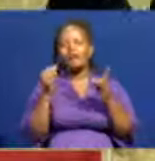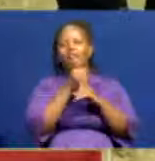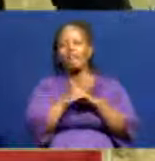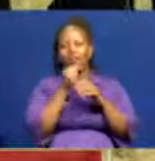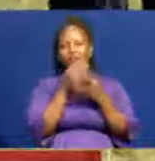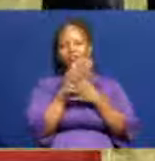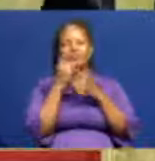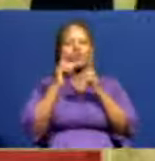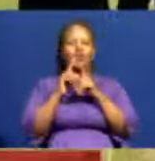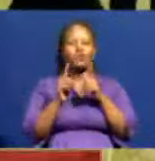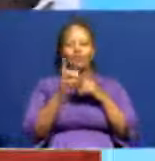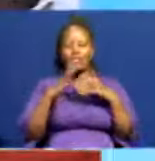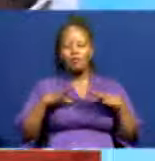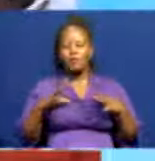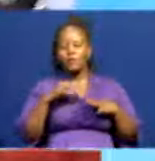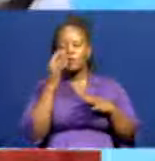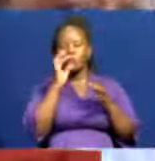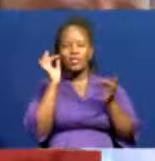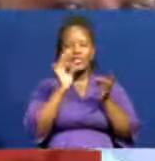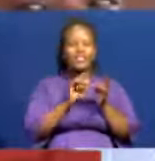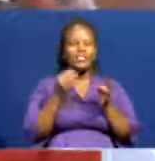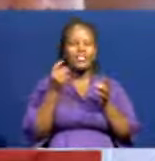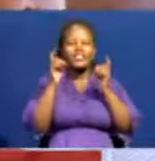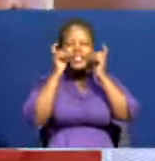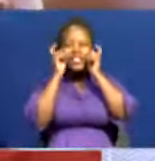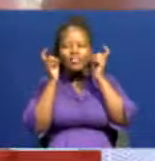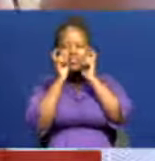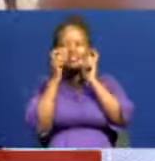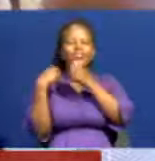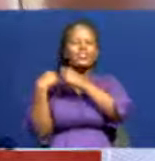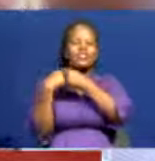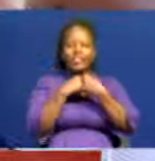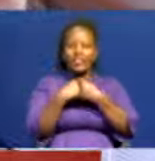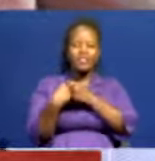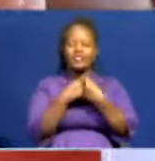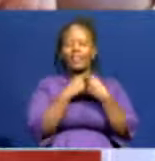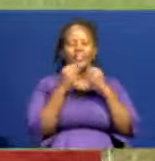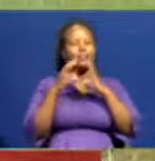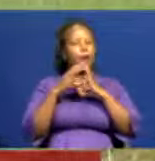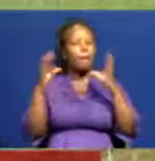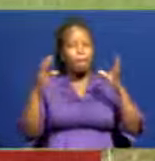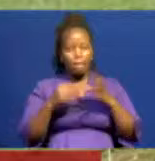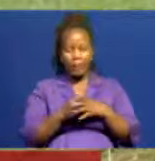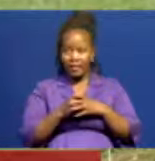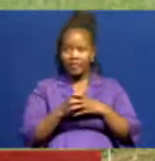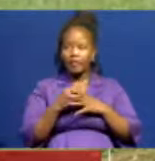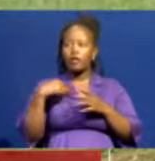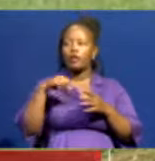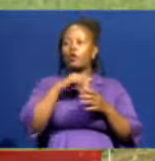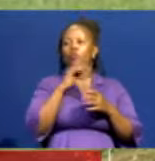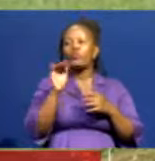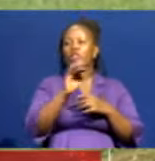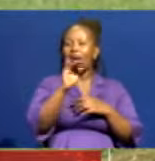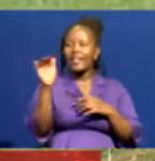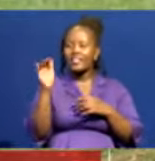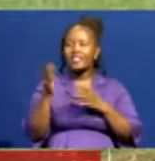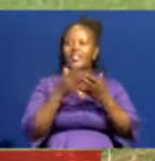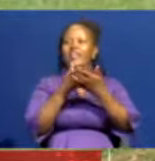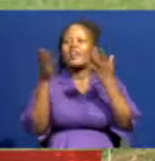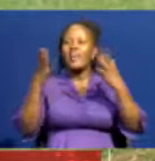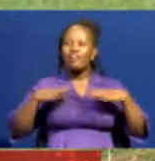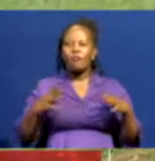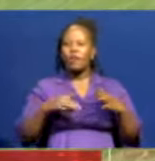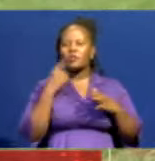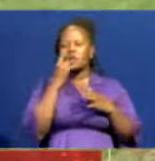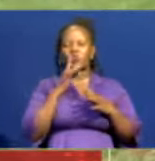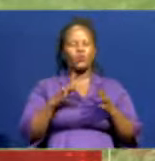waliambukizwa virusi vya HIV, ni changamoto kubwa katika kukabiliana na janga hilo. Tunauliza kila mtu ambaye anasikia